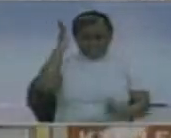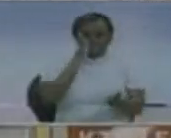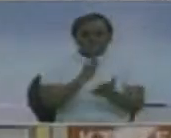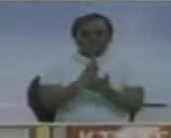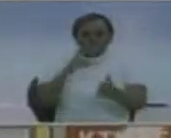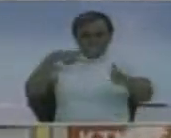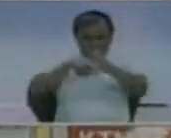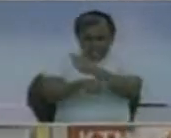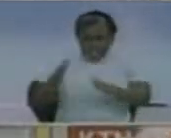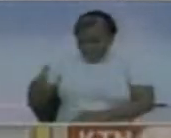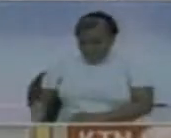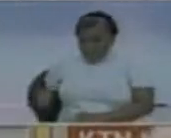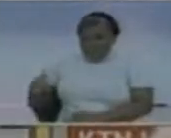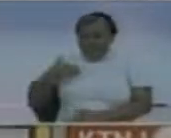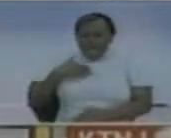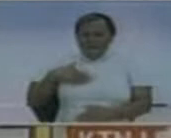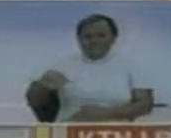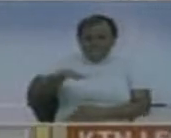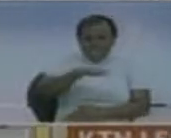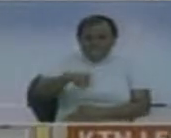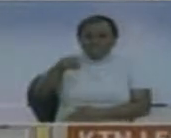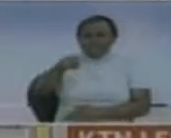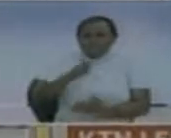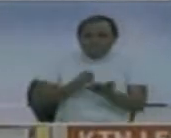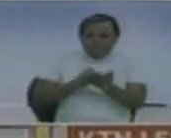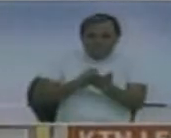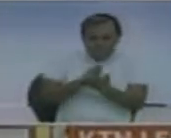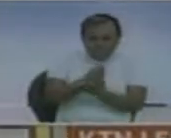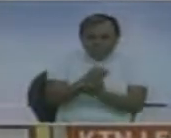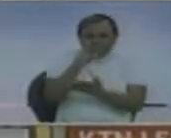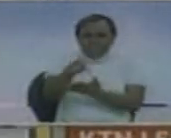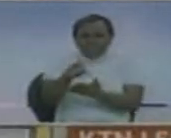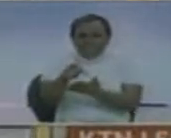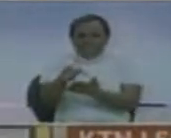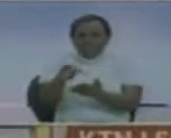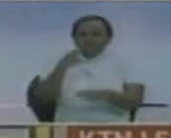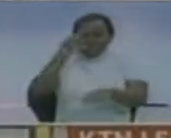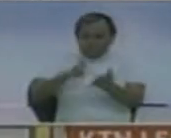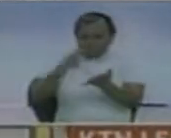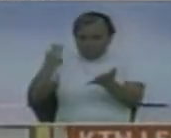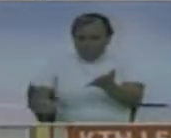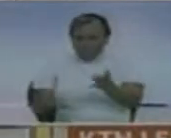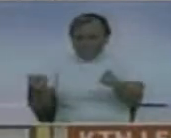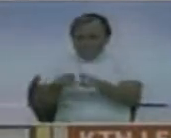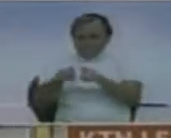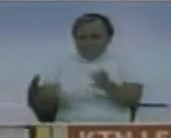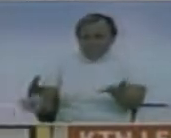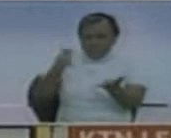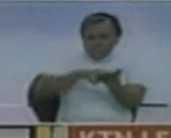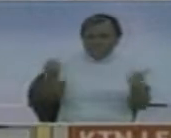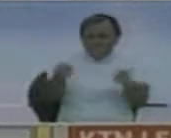gari moshi kuna sehemu ambapo gari lile litapitia huku likishusha na kubeba abiria sawia tu na matatu nchini